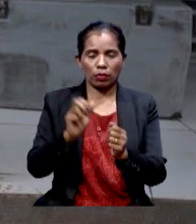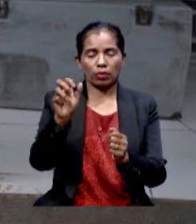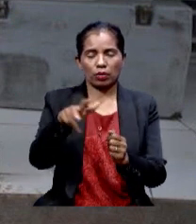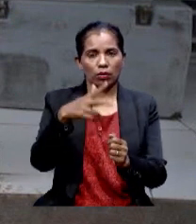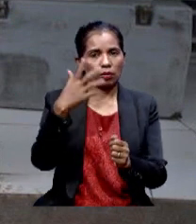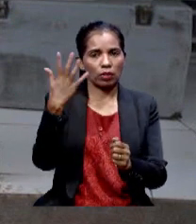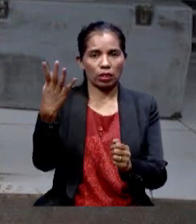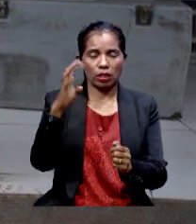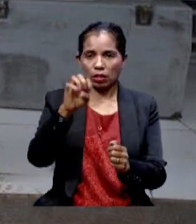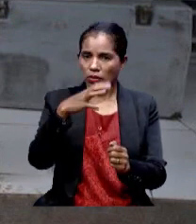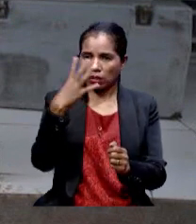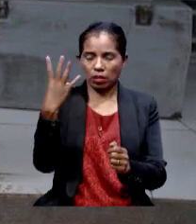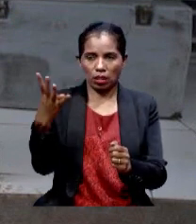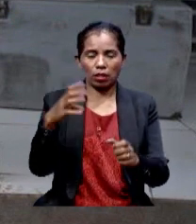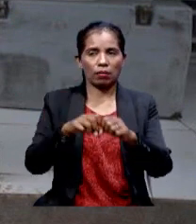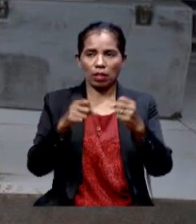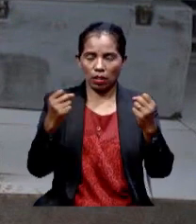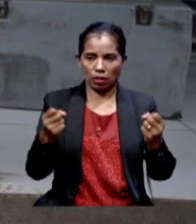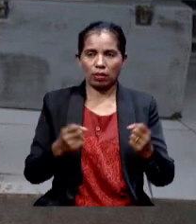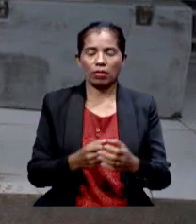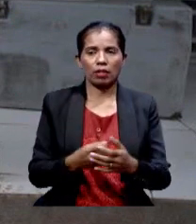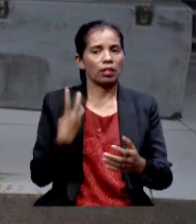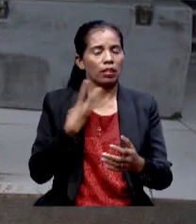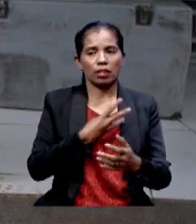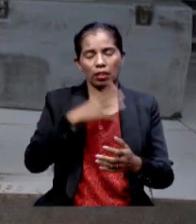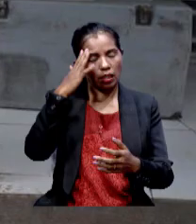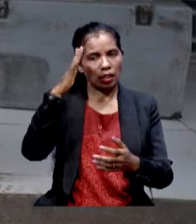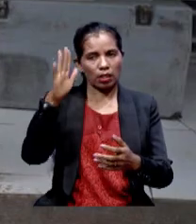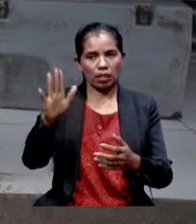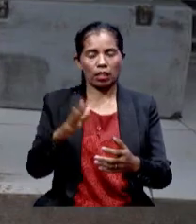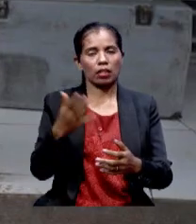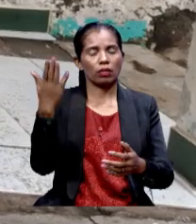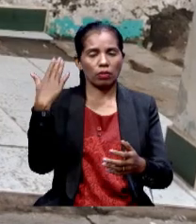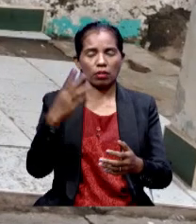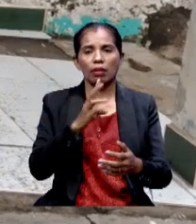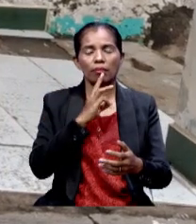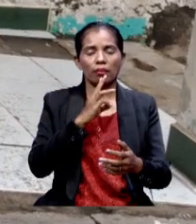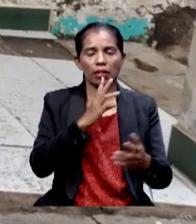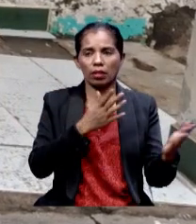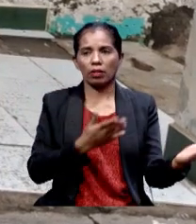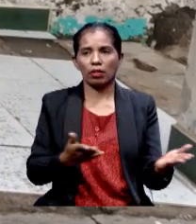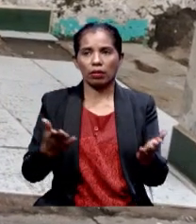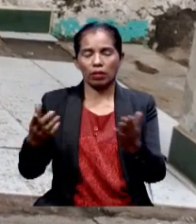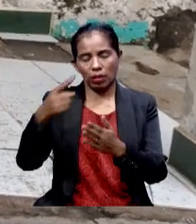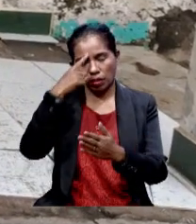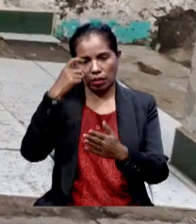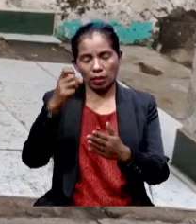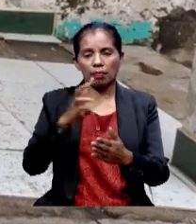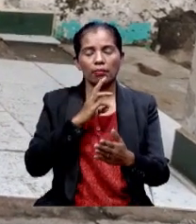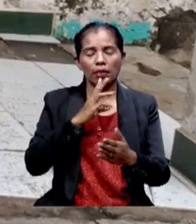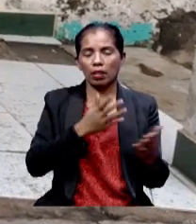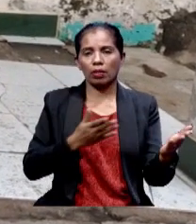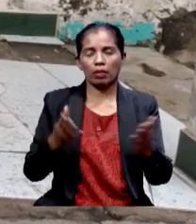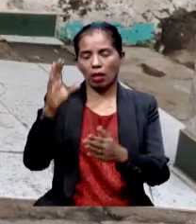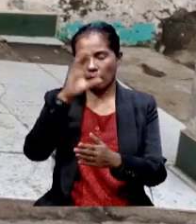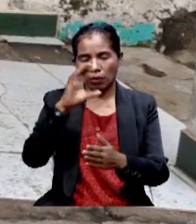maka hetan stragus no itelah tene ida seluk nebe maka belori nene tambah masa antau belori amin buka